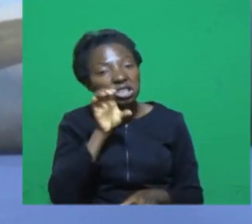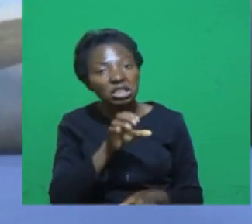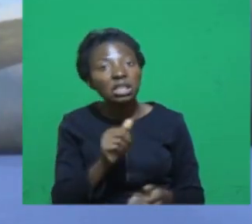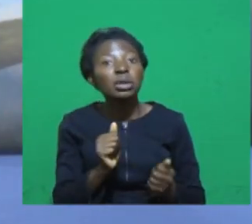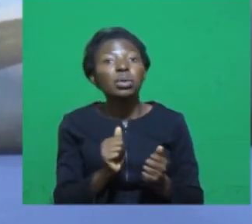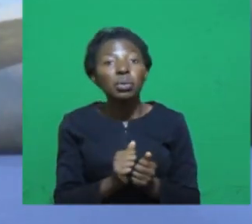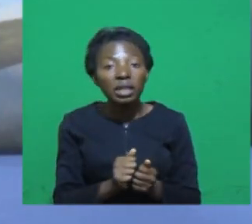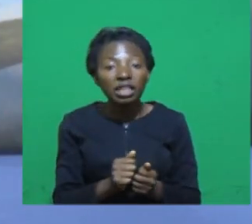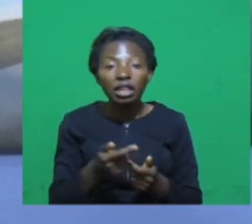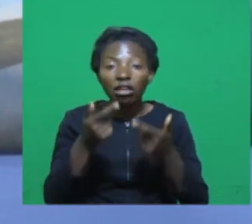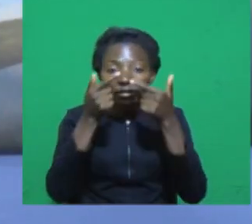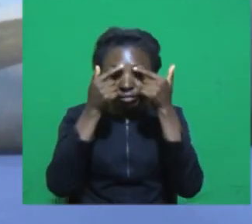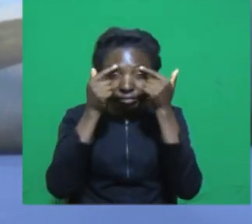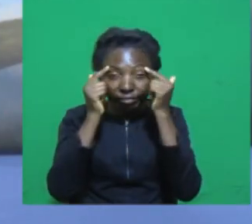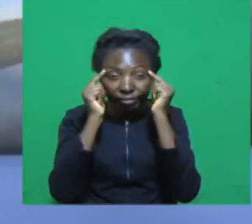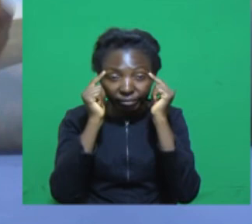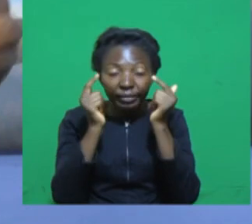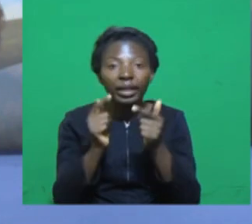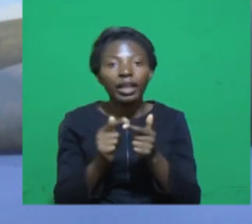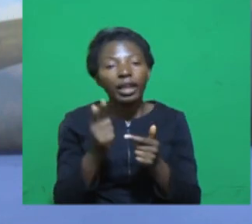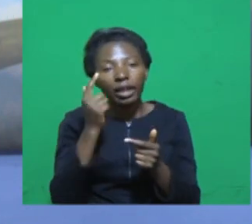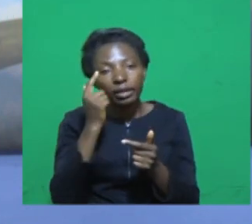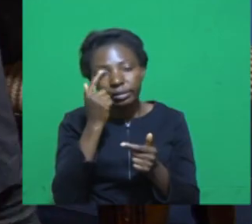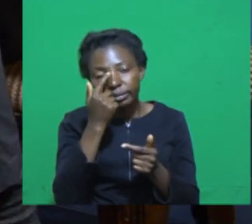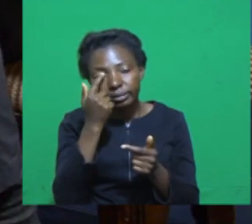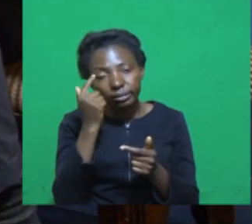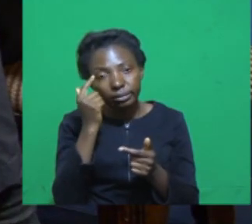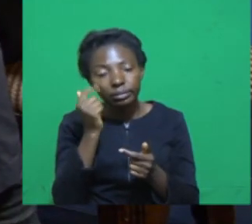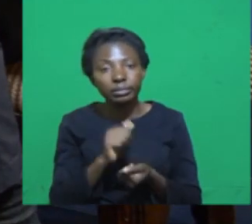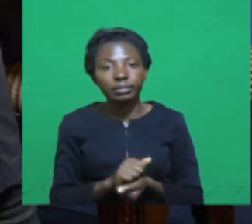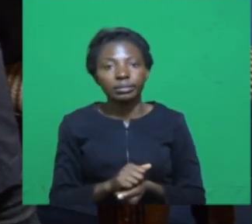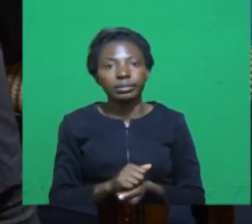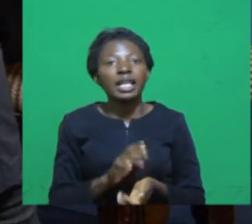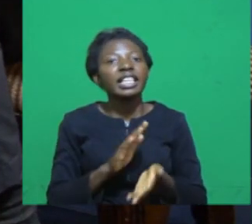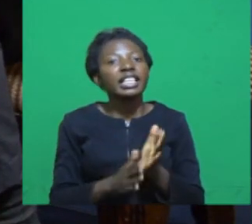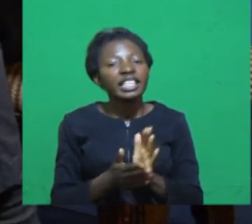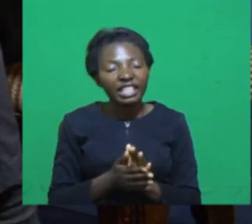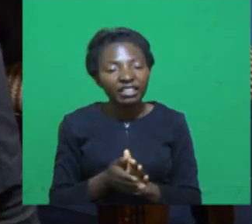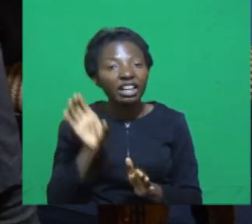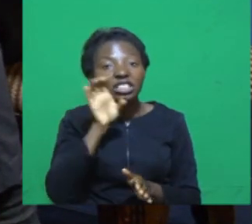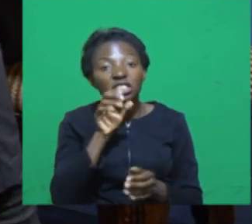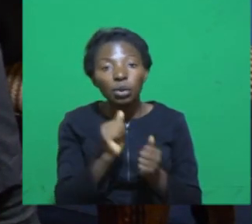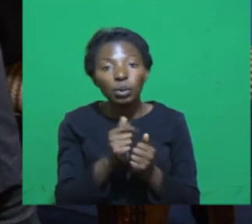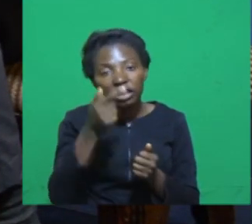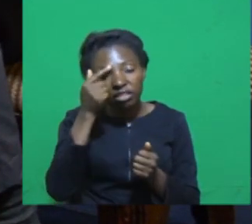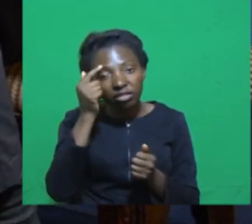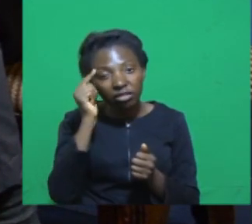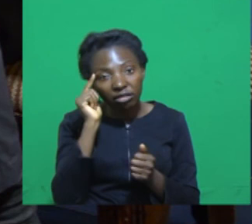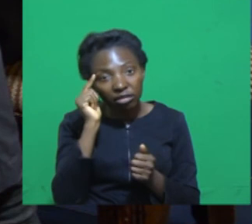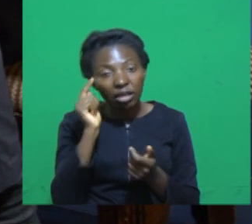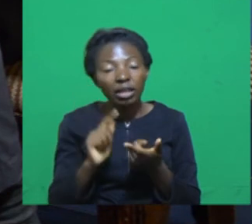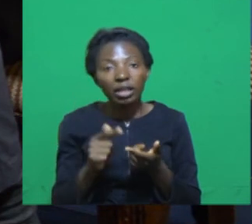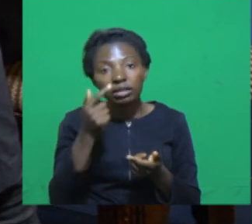her eyelids. Pari kunzi urege usarasiswa nema-eyelids. Munoti chitsiye.